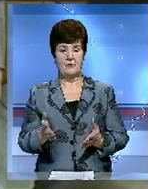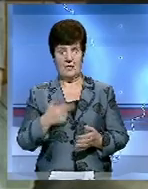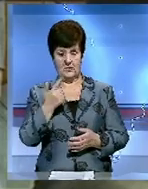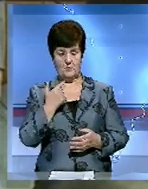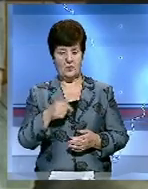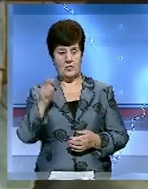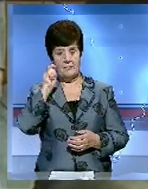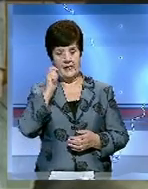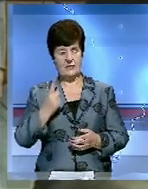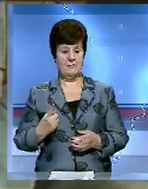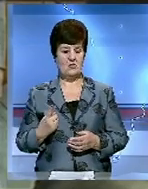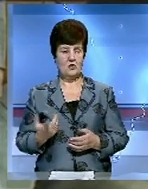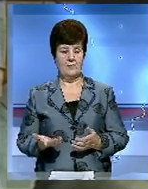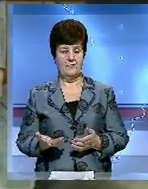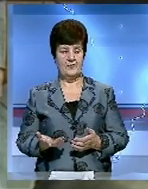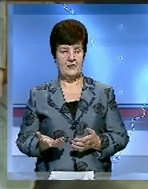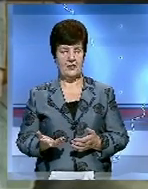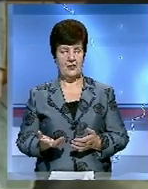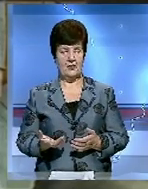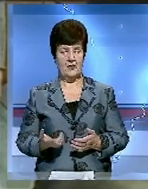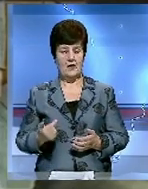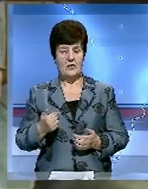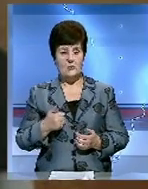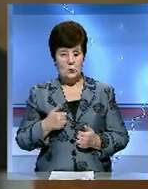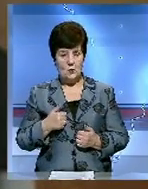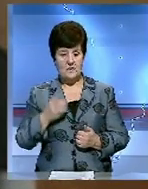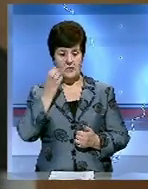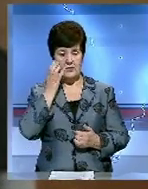băieții. Eu sunt însărcinată. Ce?